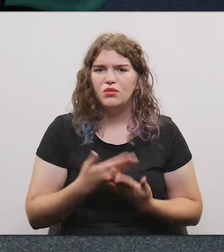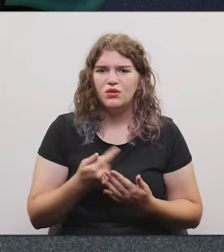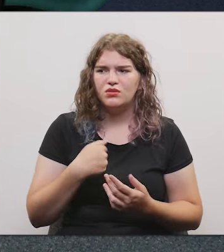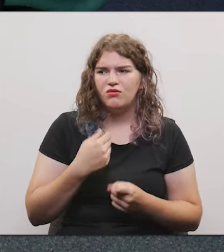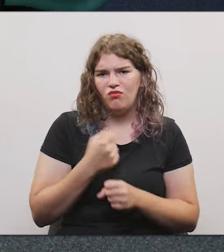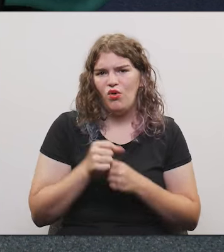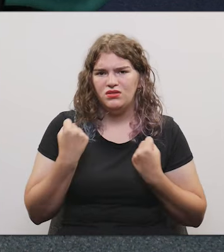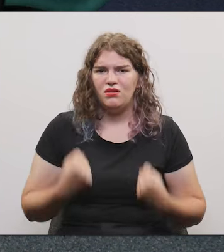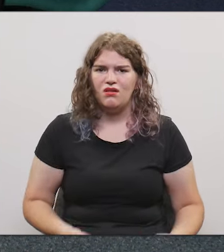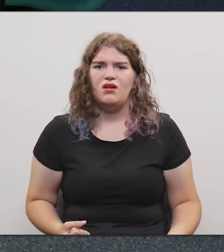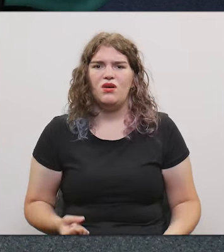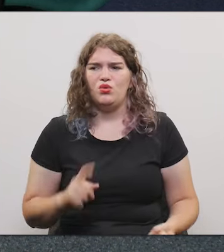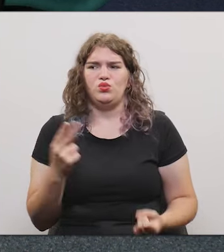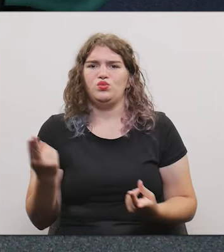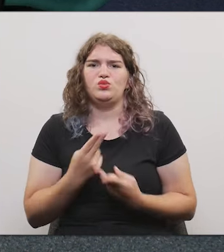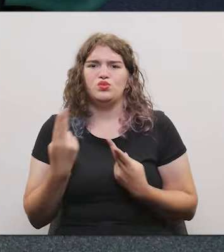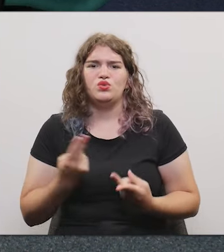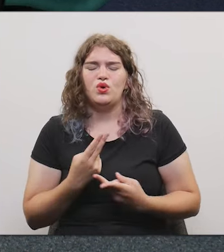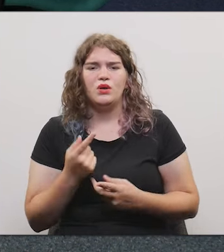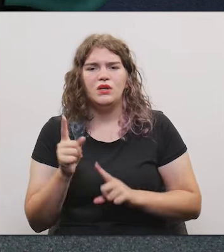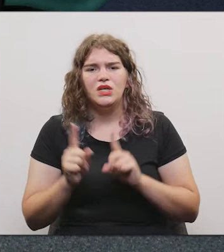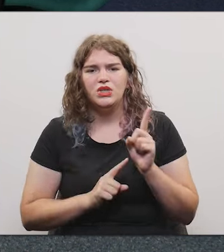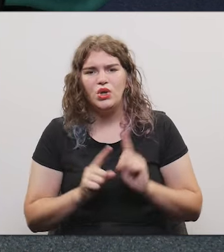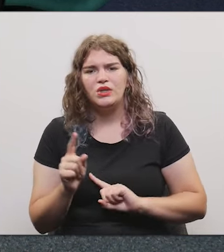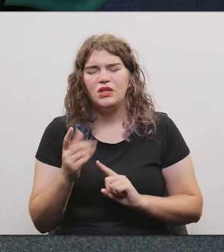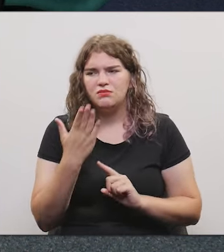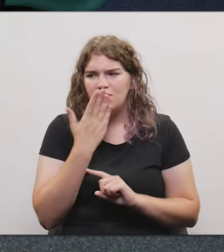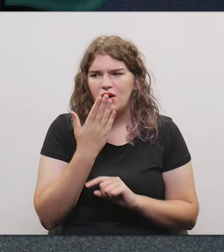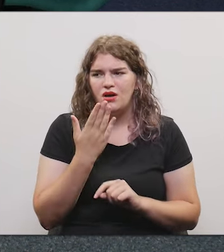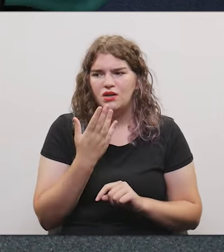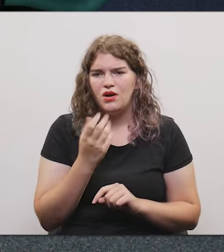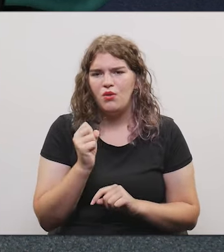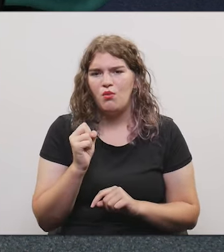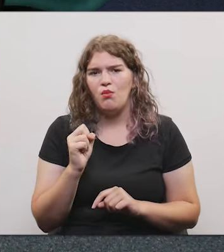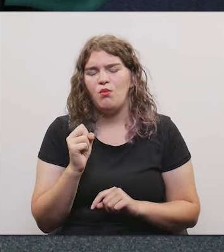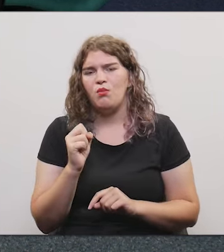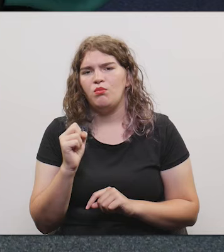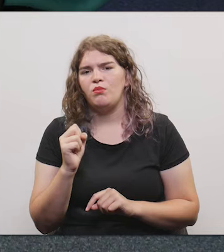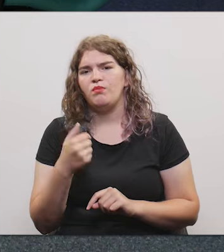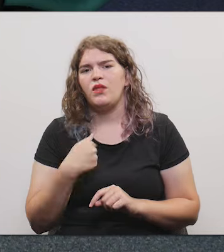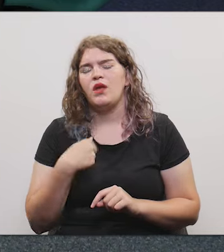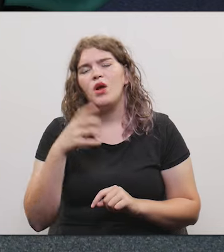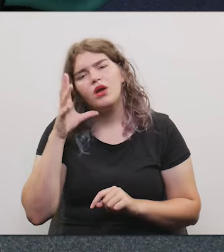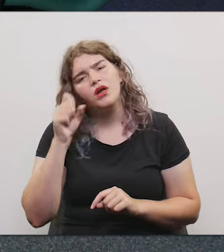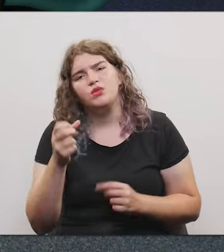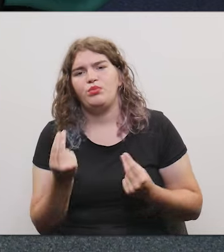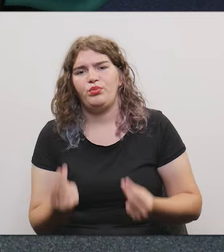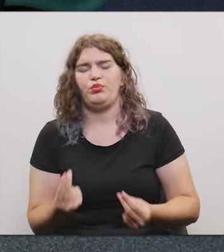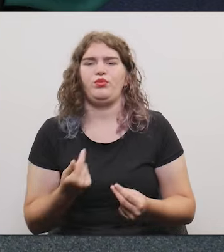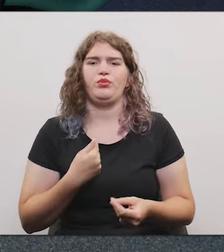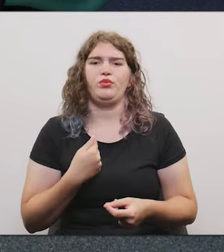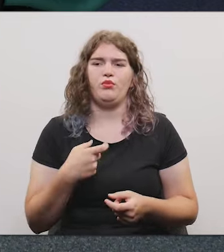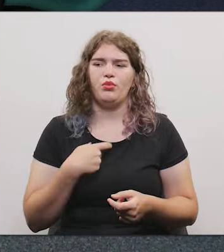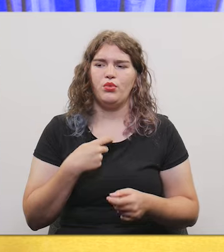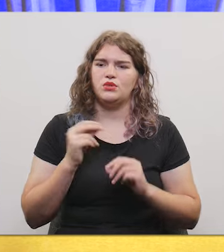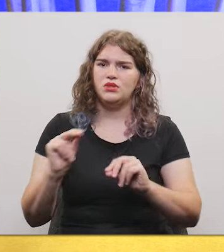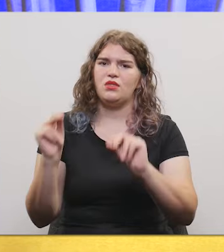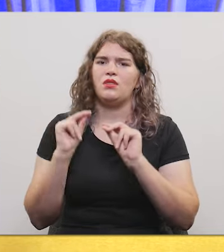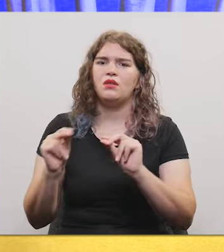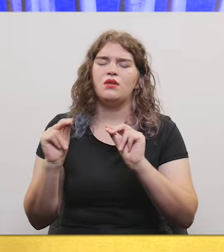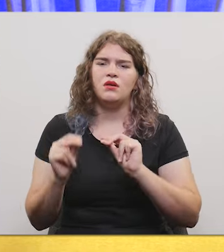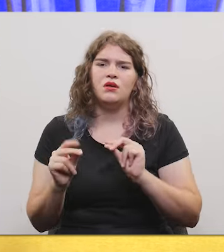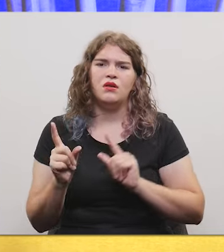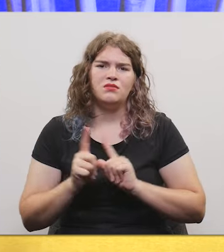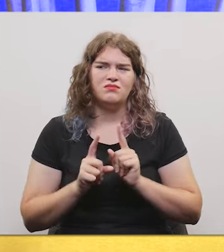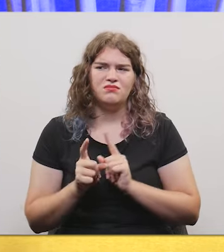bleastămă. Dificil. Da, nu e ușor. Și uneori ni se pare că, wow, sunt așa un creștin bun, pot